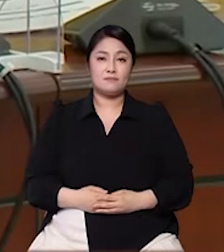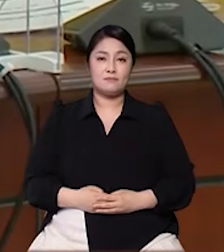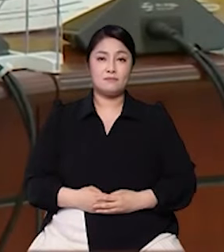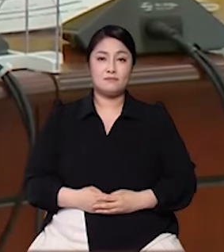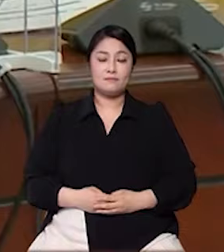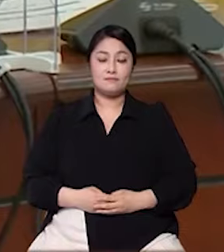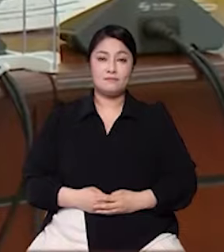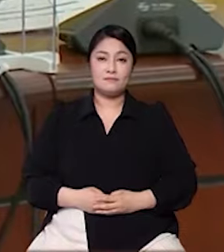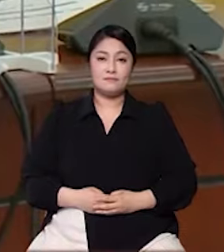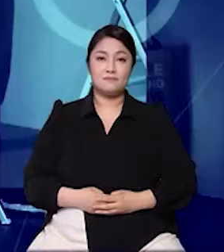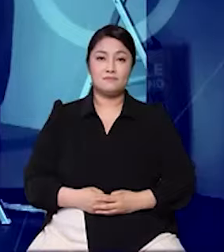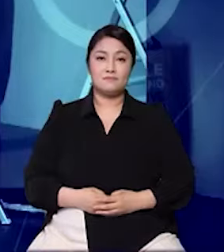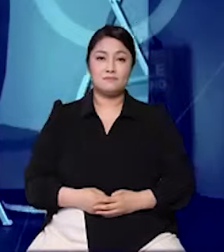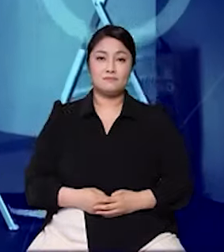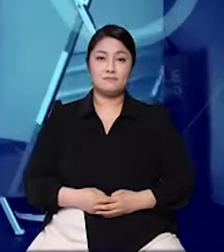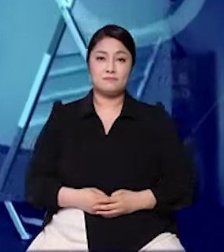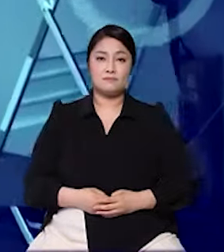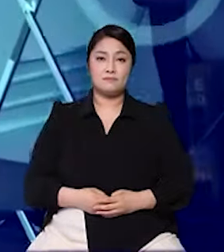이상환 입니다